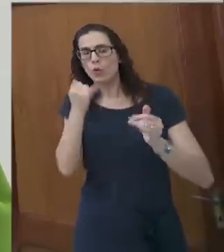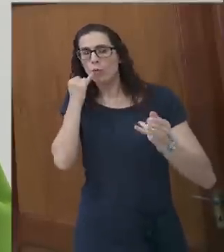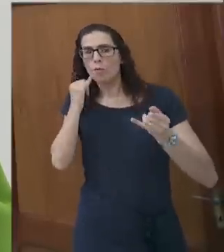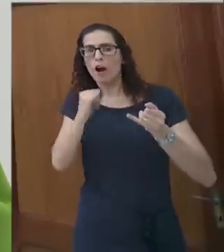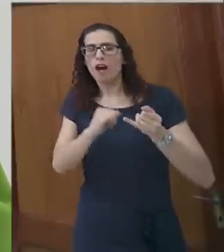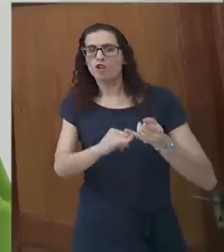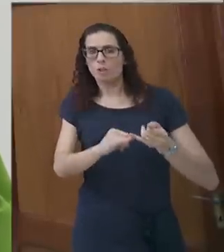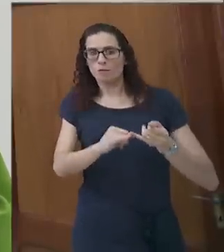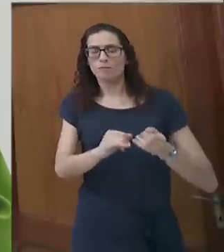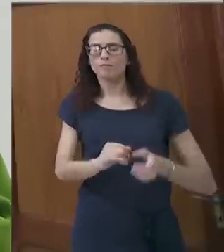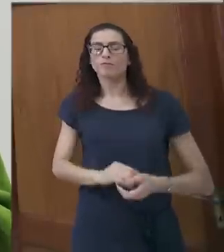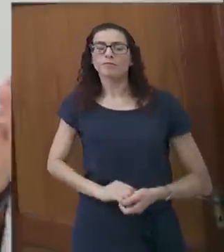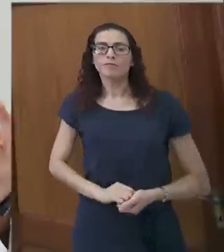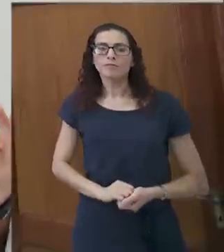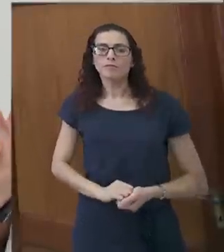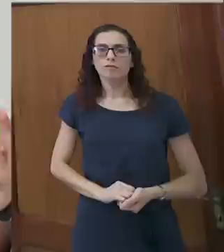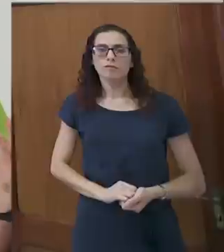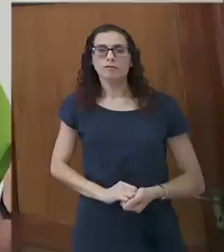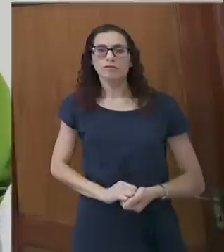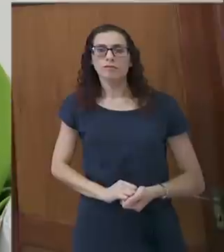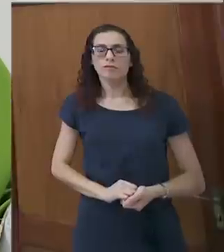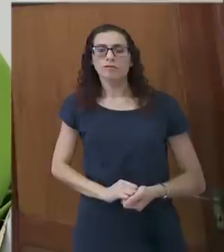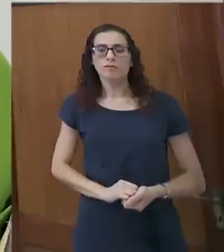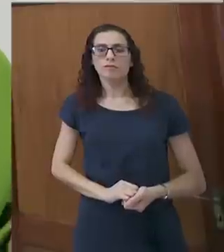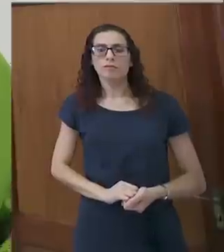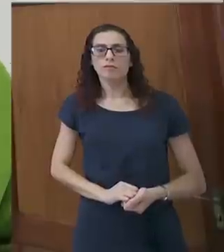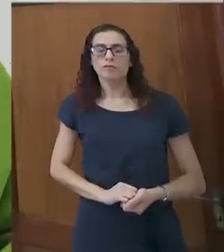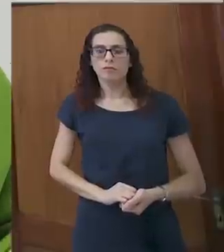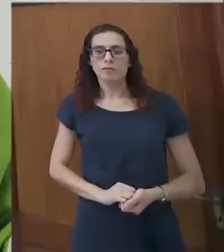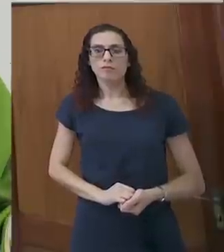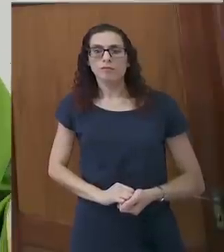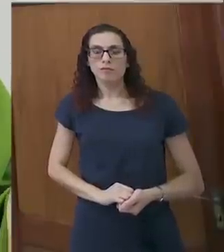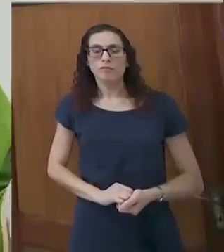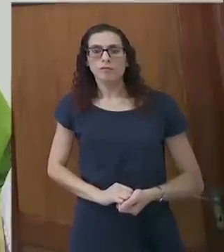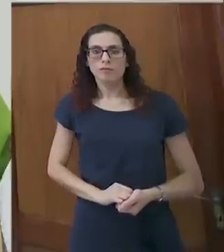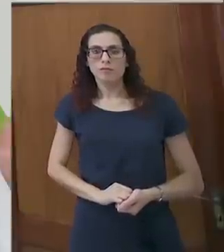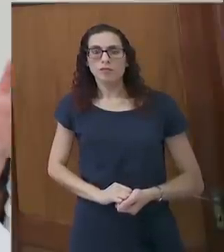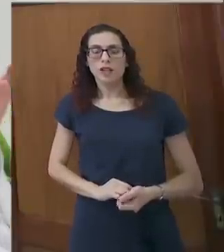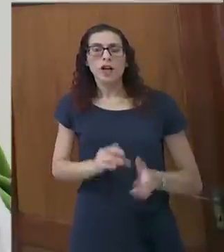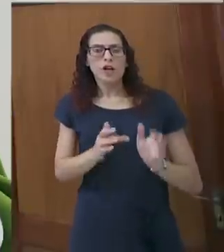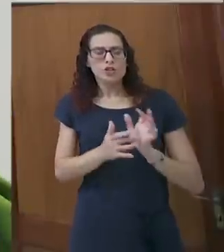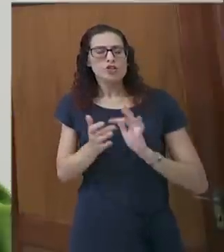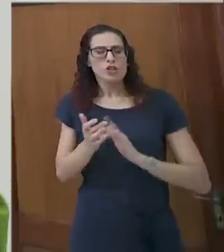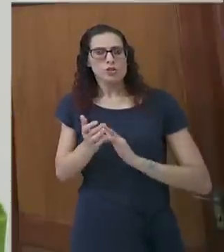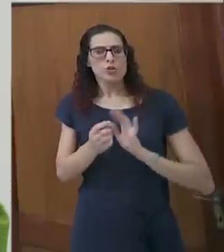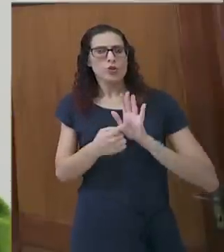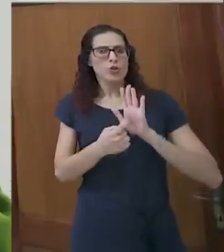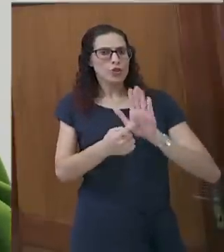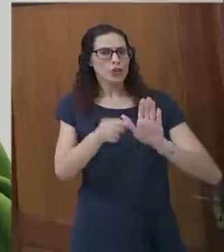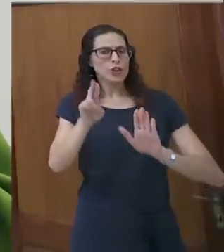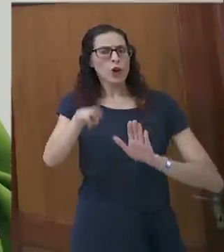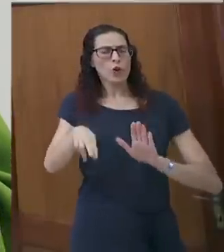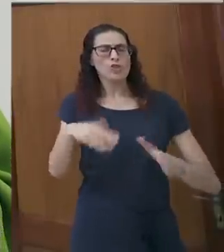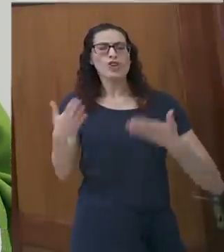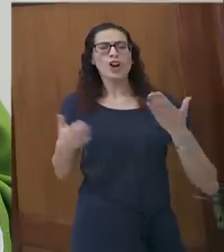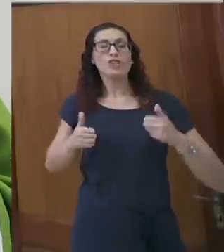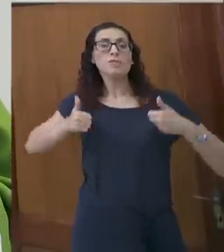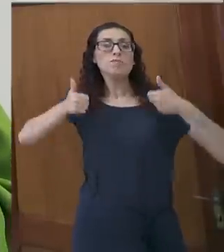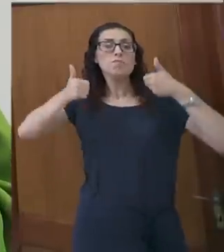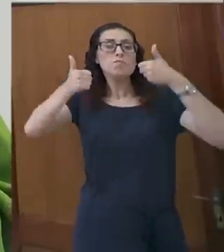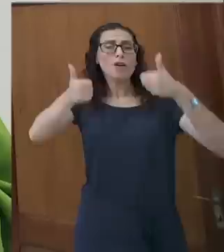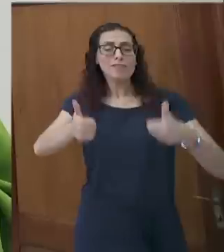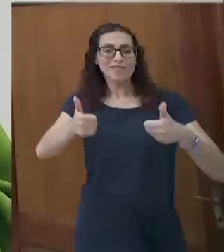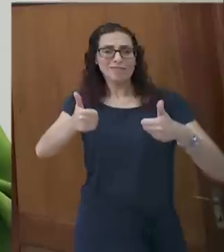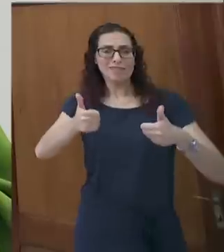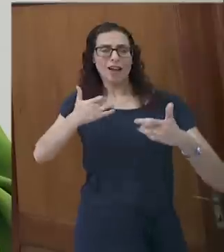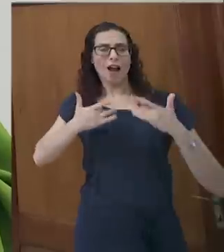Alla. U jurina xi ħaġa tant importanti għall-ħajja tagħna Ġesu illi